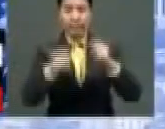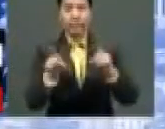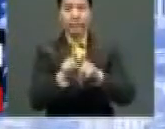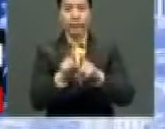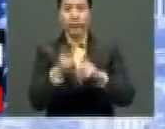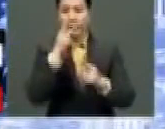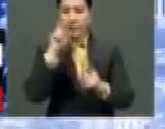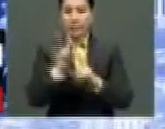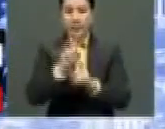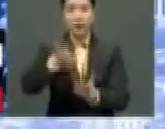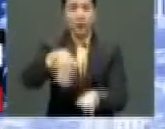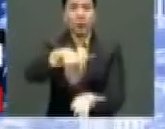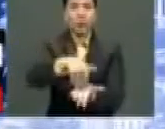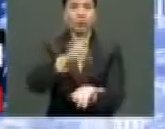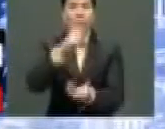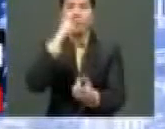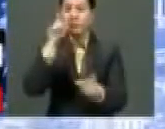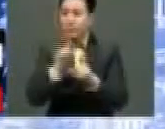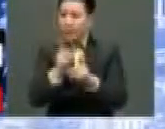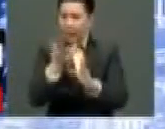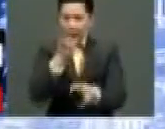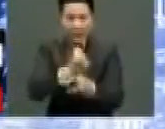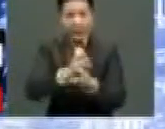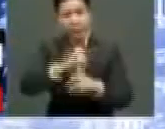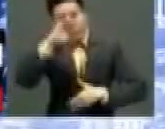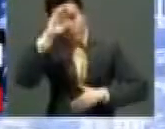เนื้อเรื่องที่บอกว่าเป็นเมย์เข้า andwellness Programครับตอนนี้มีข้อสรุปแล้วก็นำเรียนเมื่อเช้านี้กับทางสปกชุดเล็กว่า